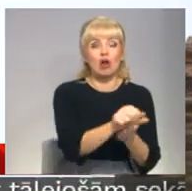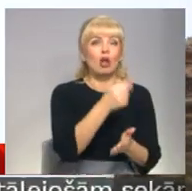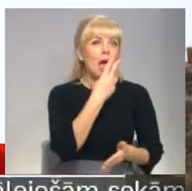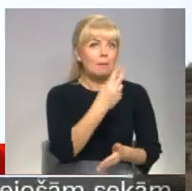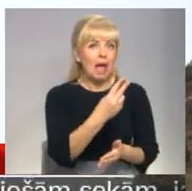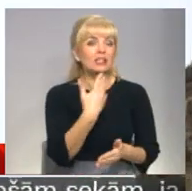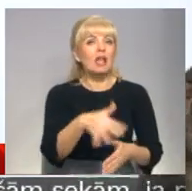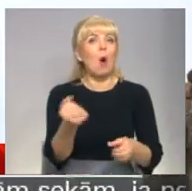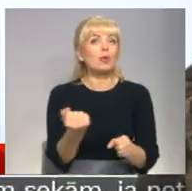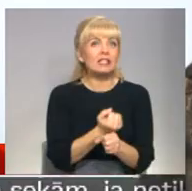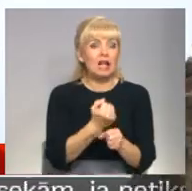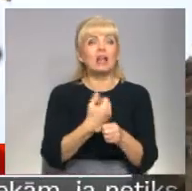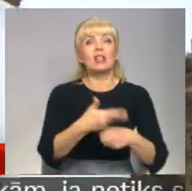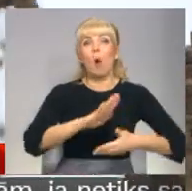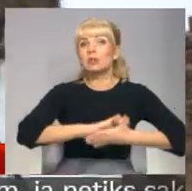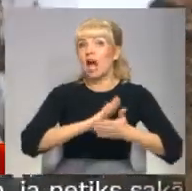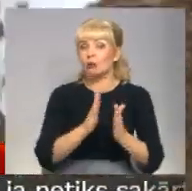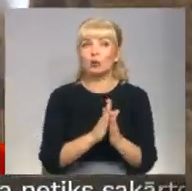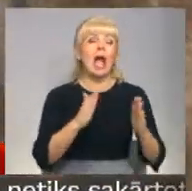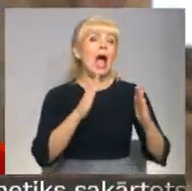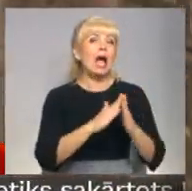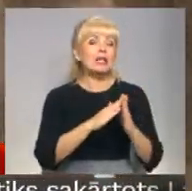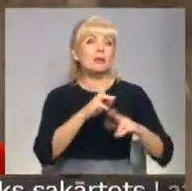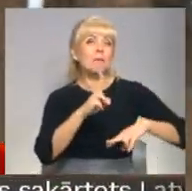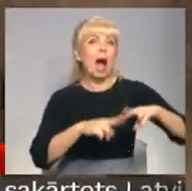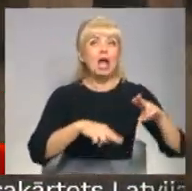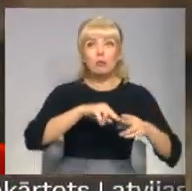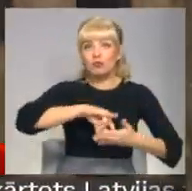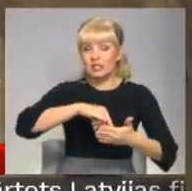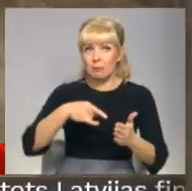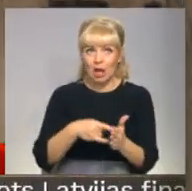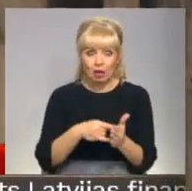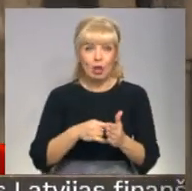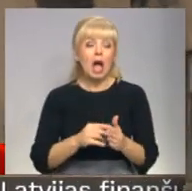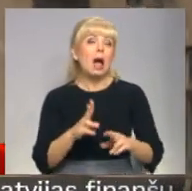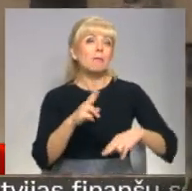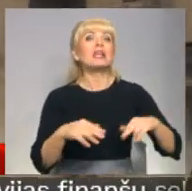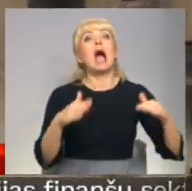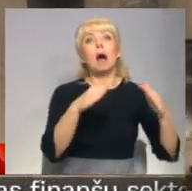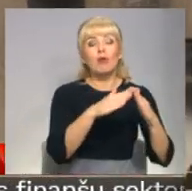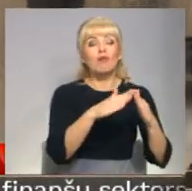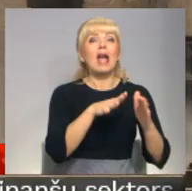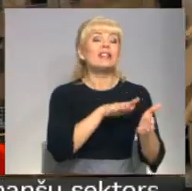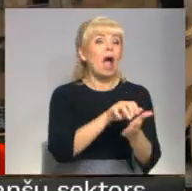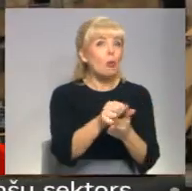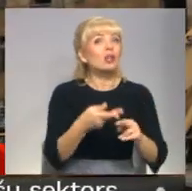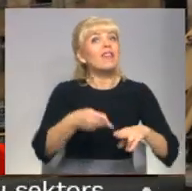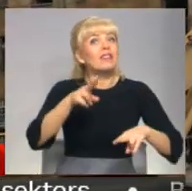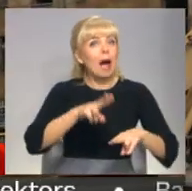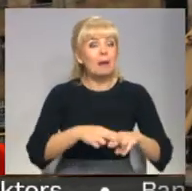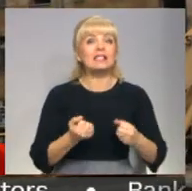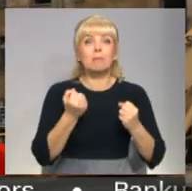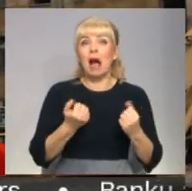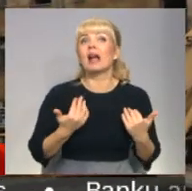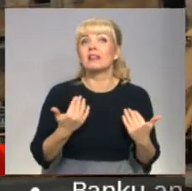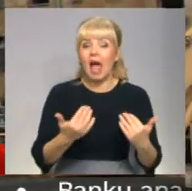jau izstrādātais un saskaņotais ēkas pārbūves projekts. Turklāt tagad piebūve esot jānojauc arī tādēļ, lai smagā tehnika